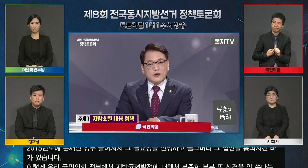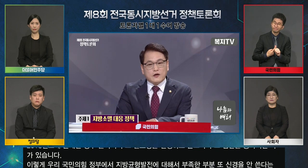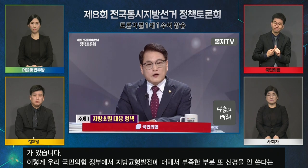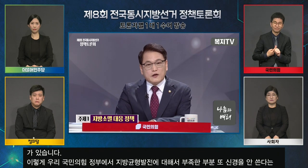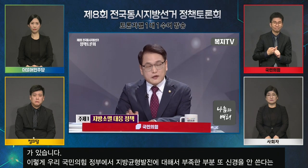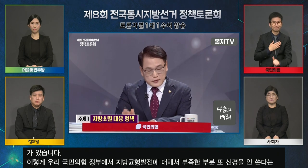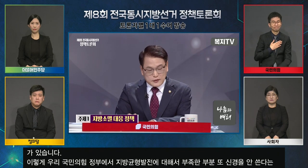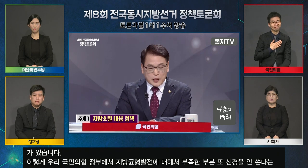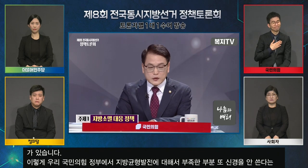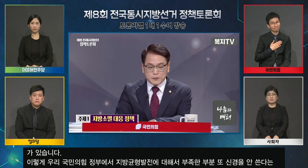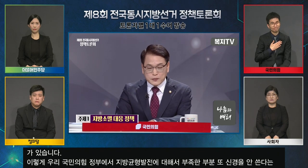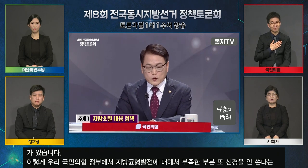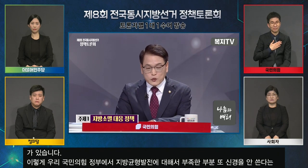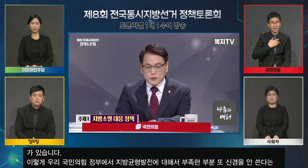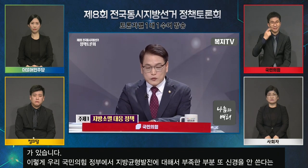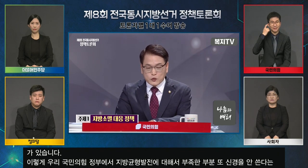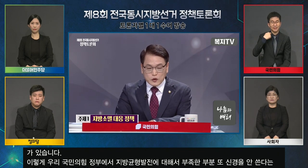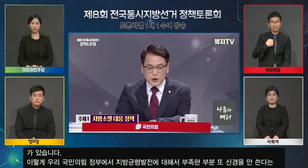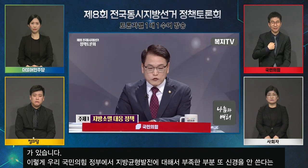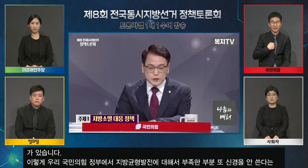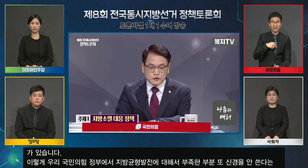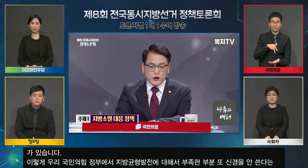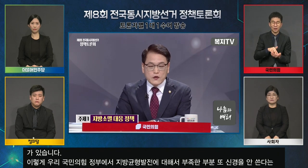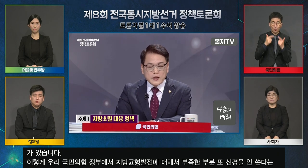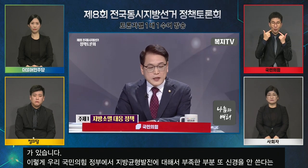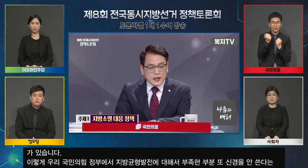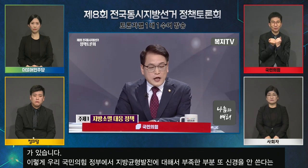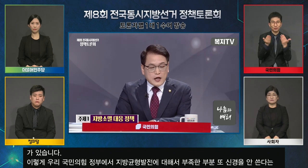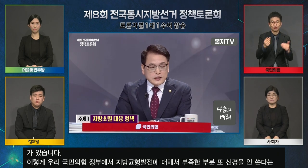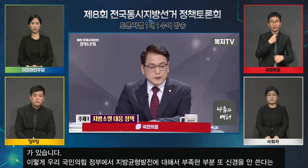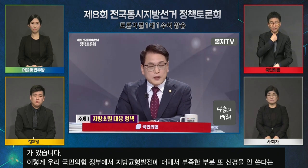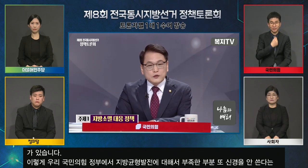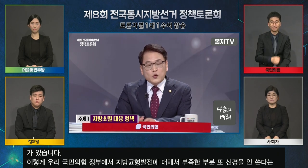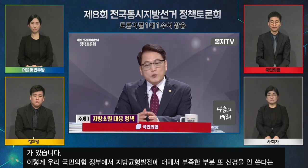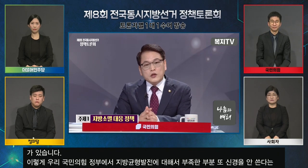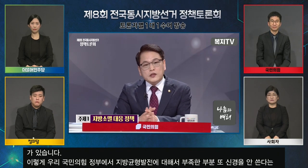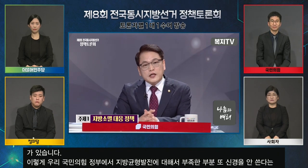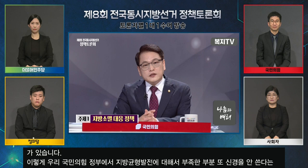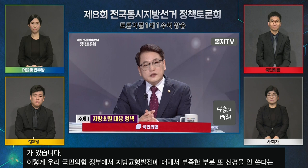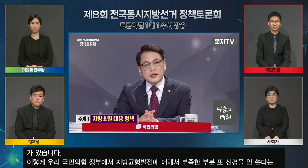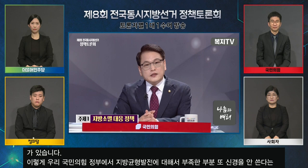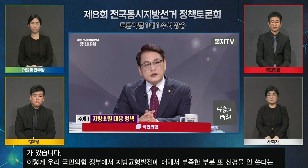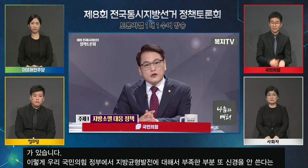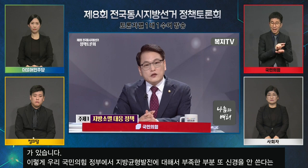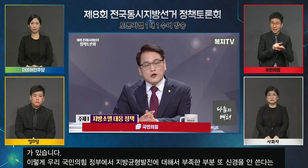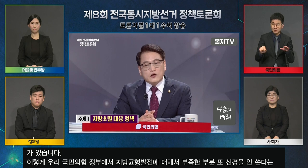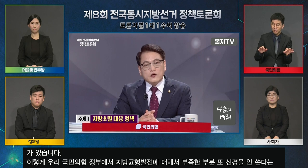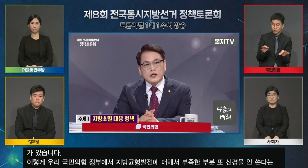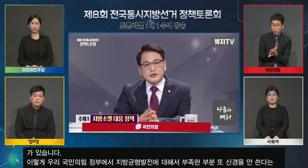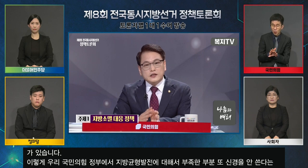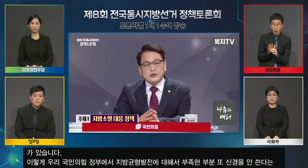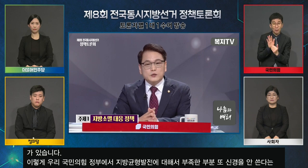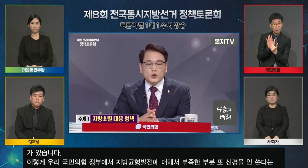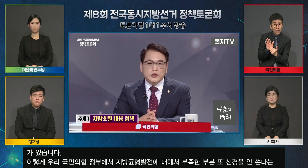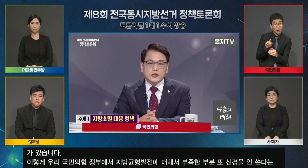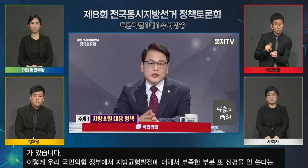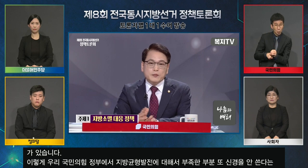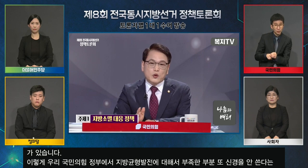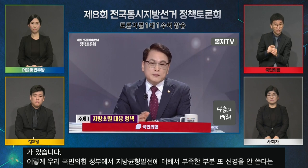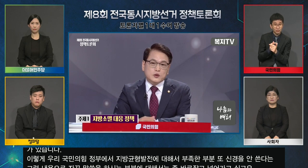바로잡고 넘어가고 싶고요. 그래서 지방소멸대응에 있어서 여러 가지